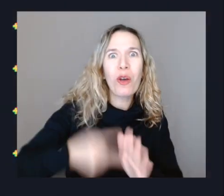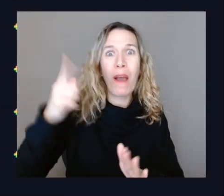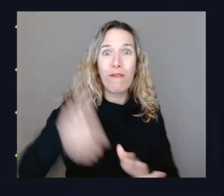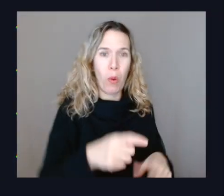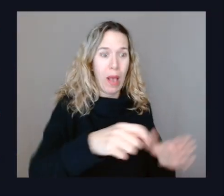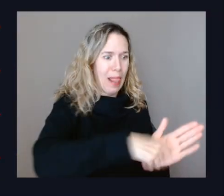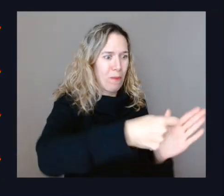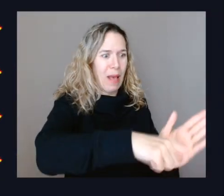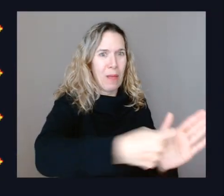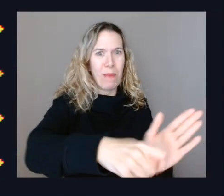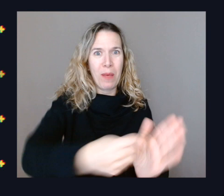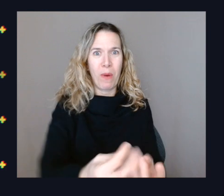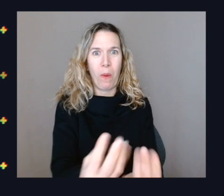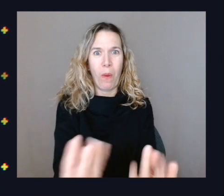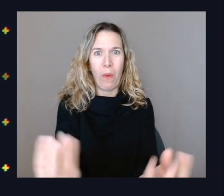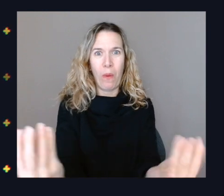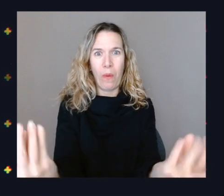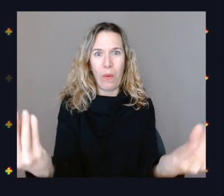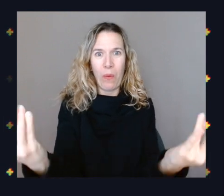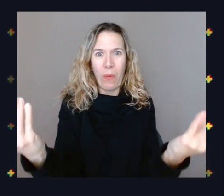beaucoup, des lumières allumées.